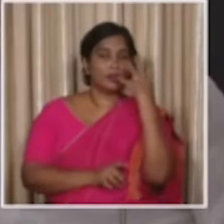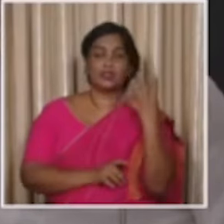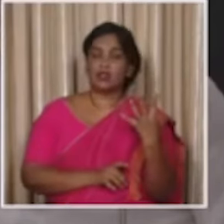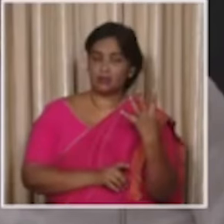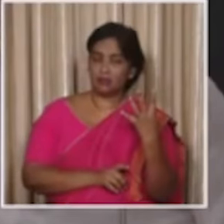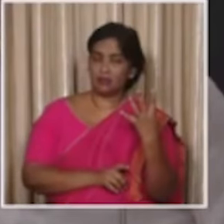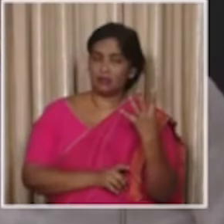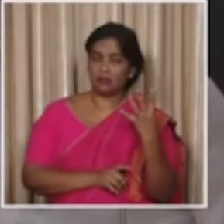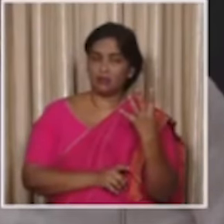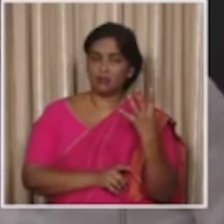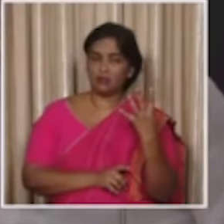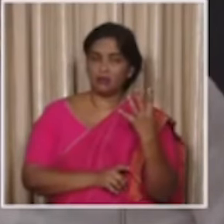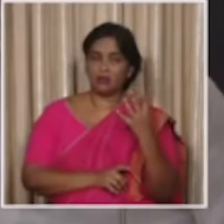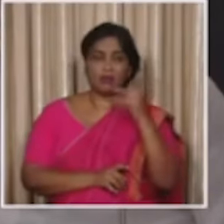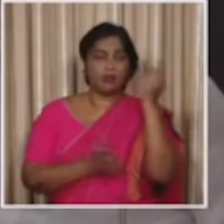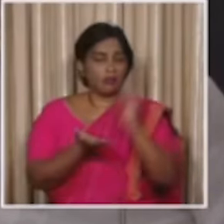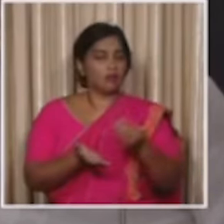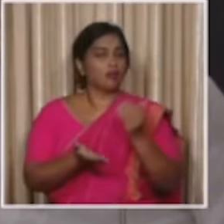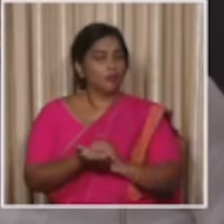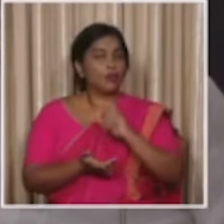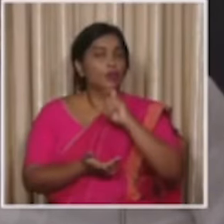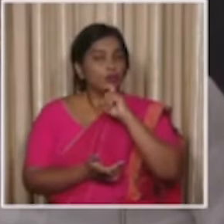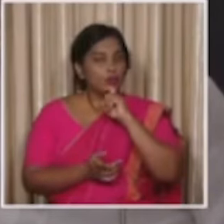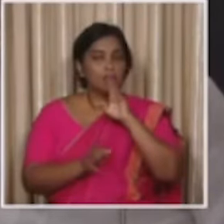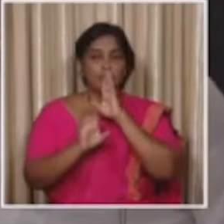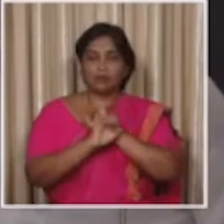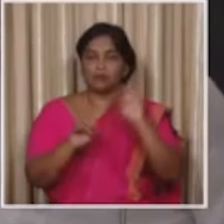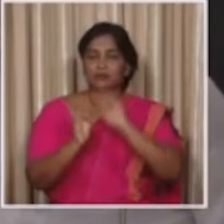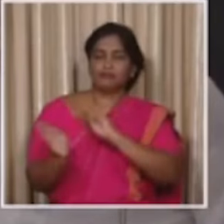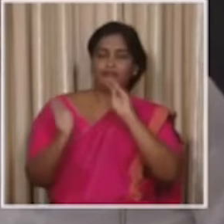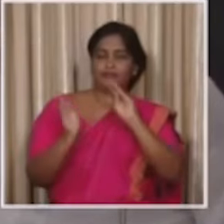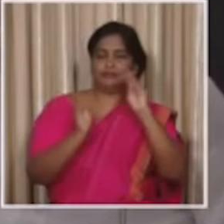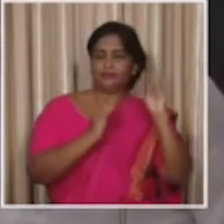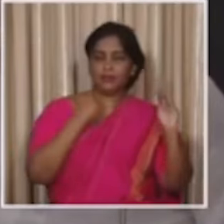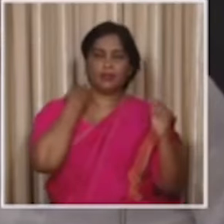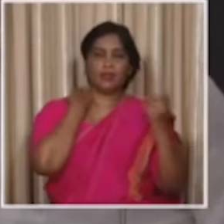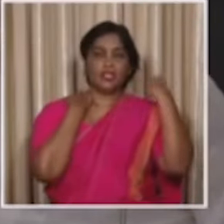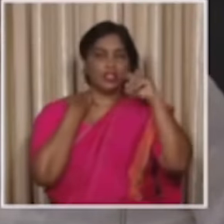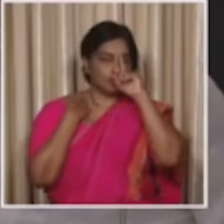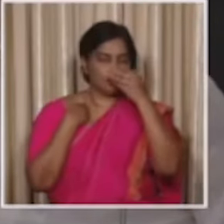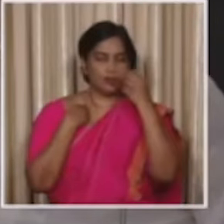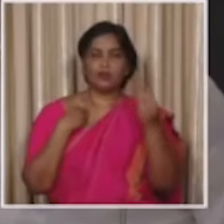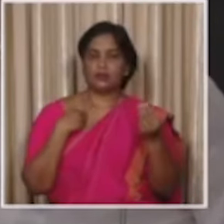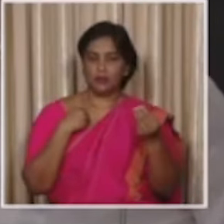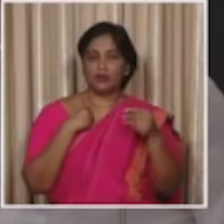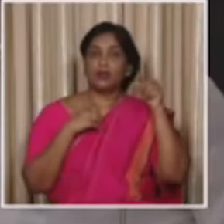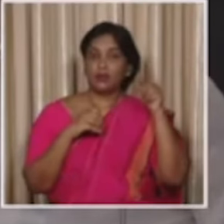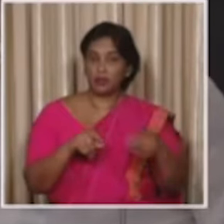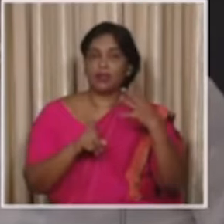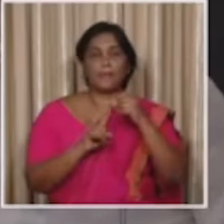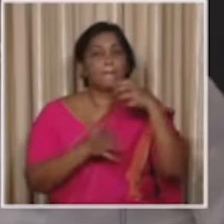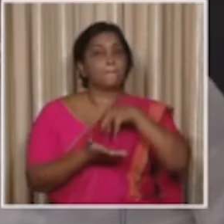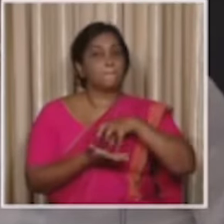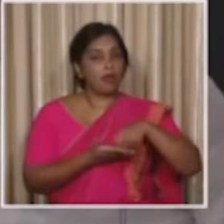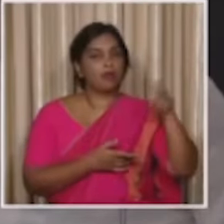තිබ්බා හතර වතාවක් නඩු තීන්දුව ප්‍රකාශයටපත් කිරීම කල් දැම්මා දාලා ගිය සතිය දුන්නා දැන් ඒක නිසා පළාත්